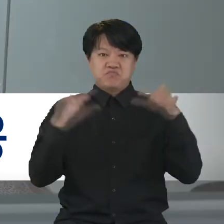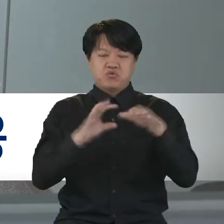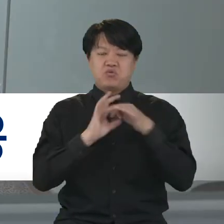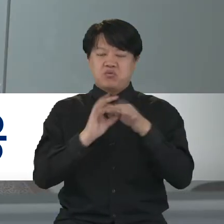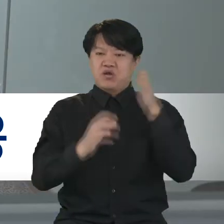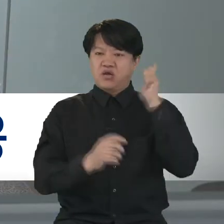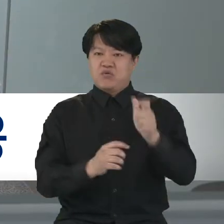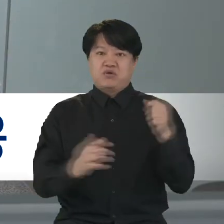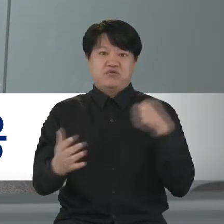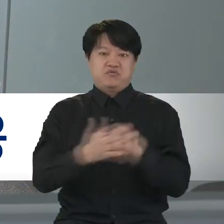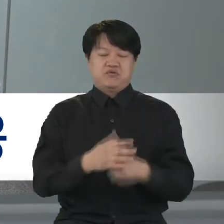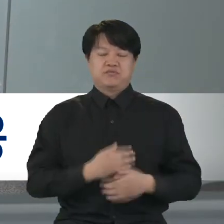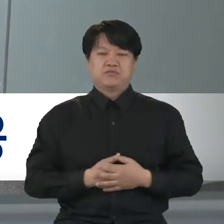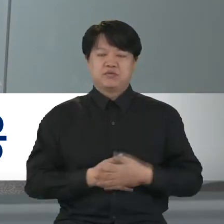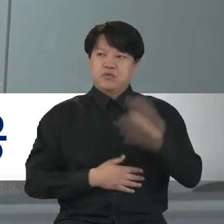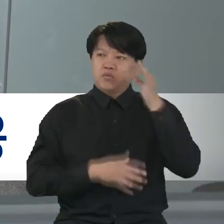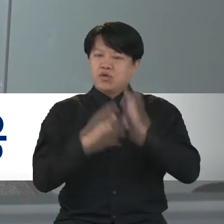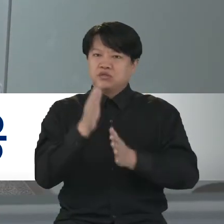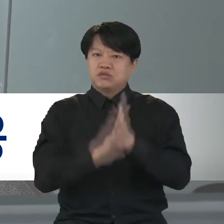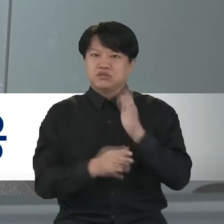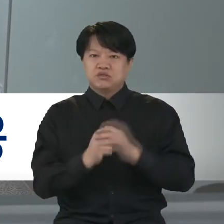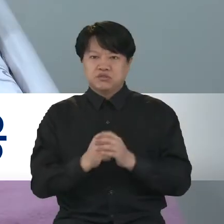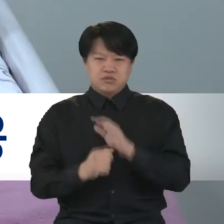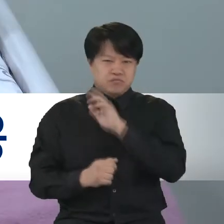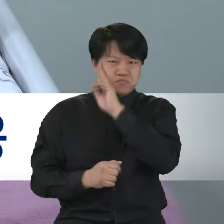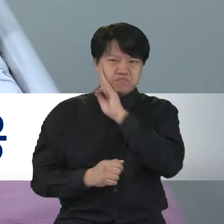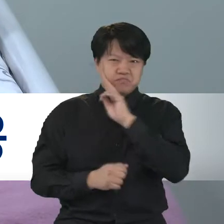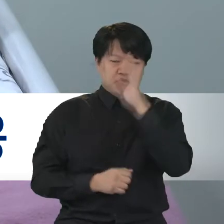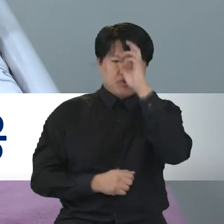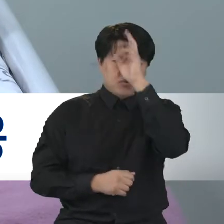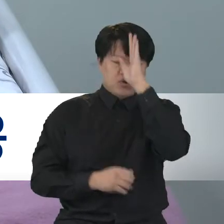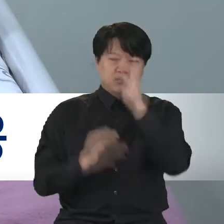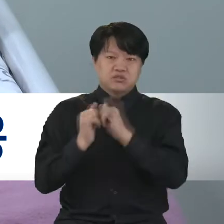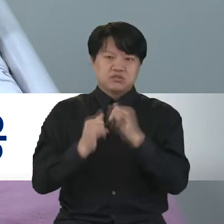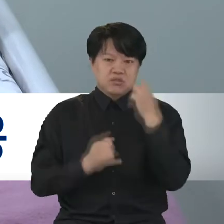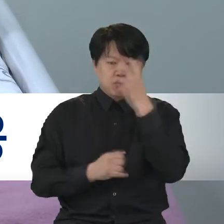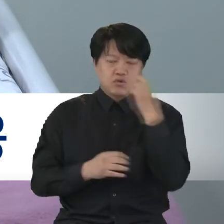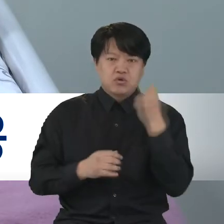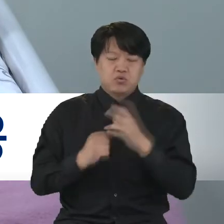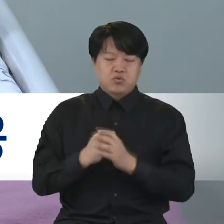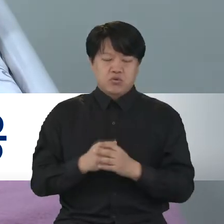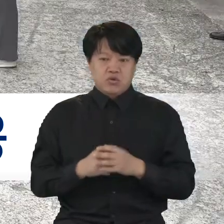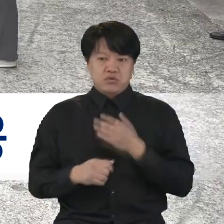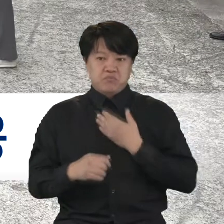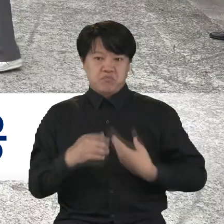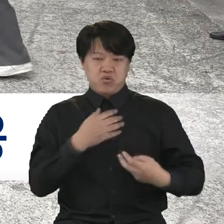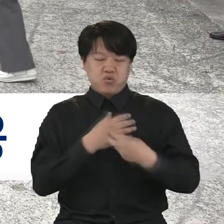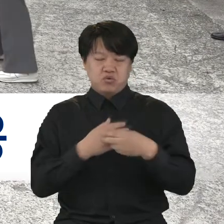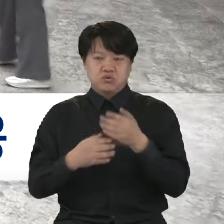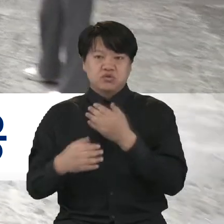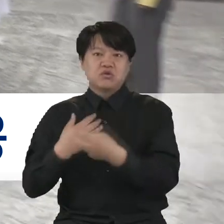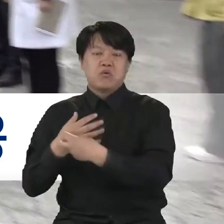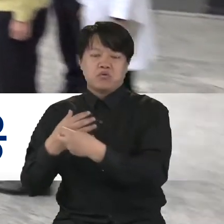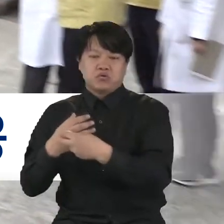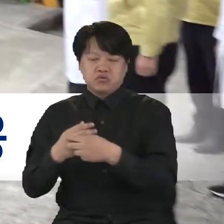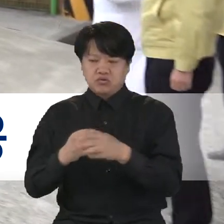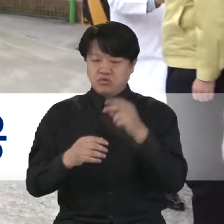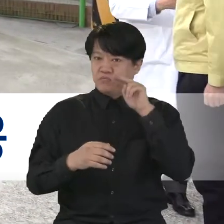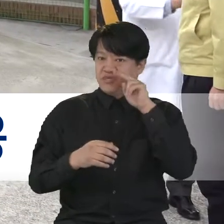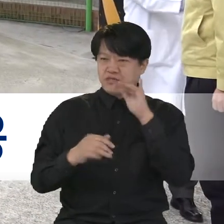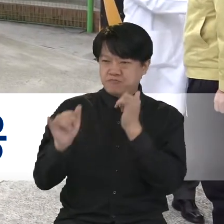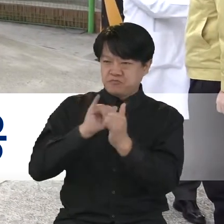했습니다 포항 씨는 유사 환자의 모니터링과 함께 보건소와 의료기관과 4 비상연락망 유지 를 통해